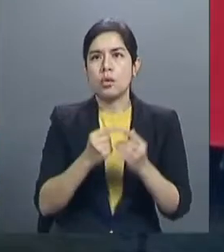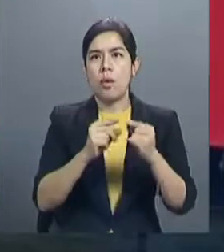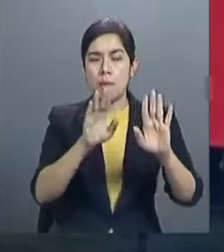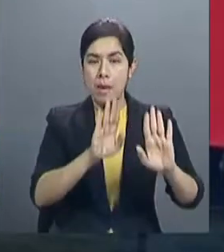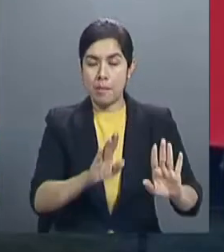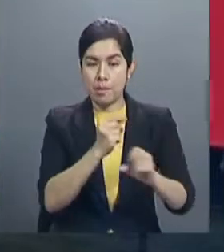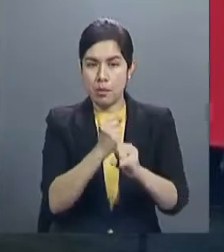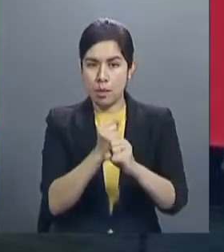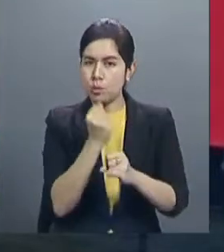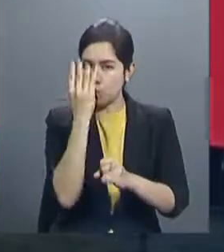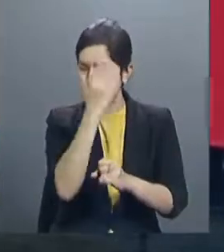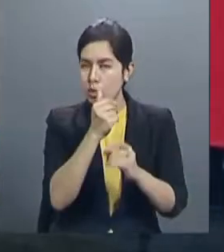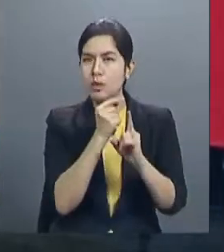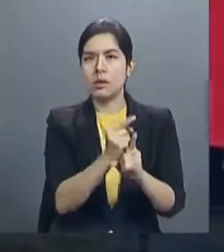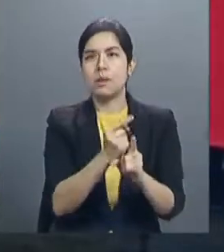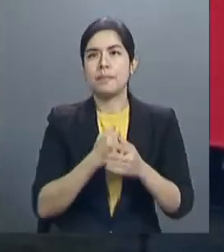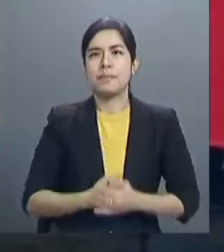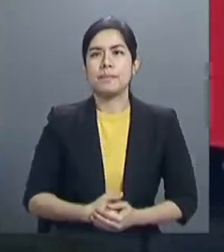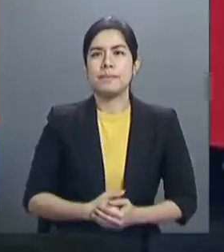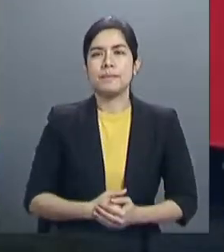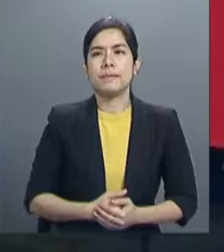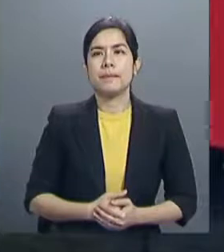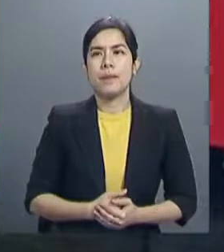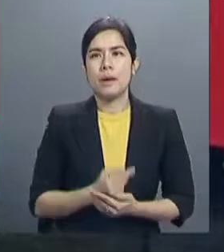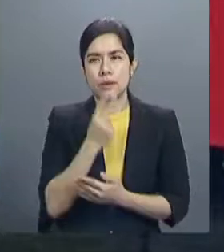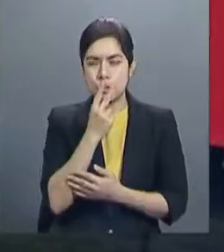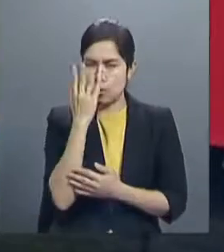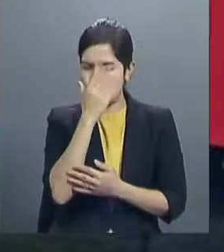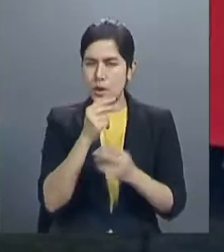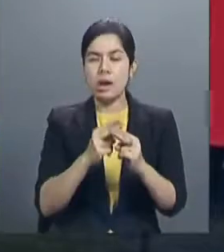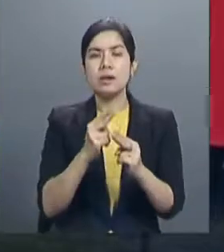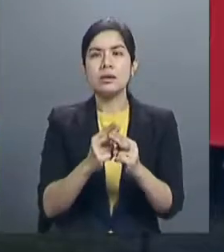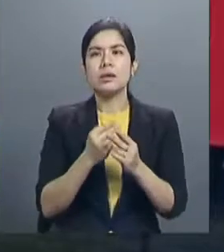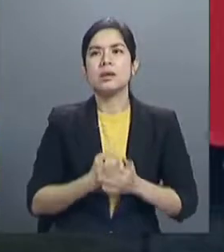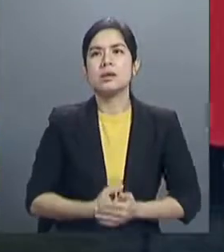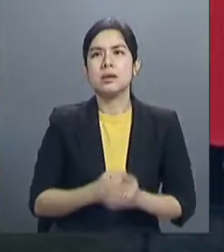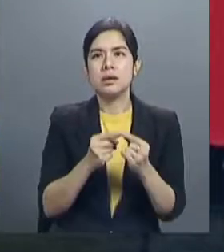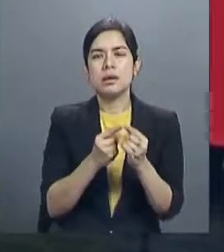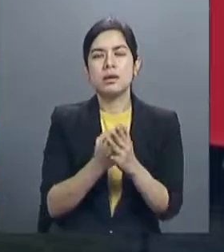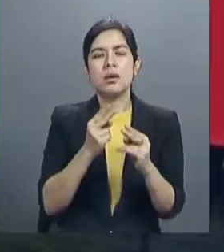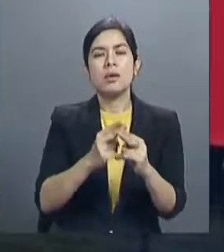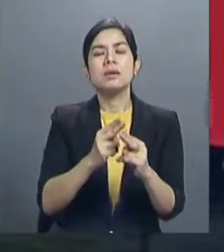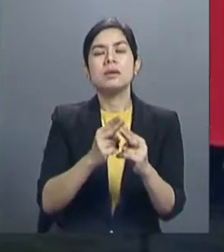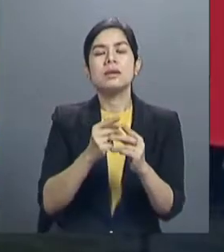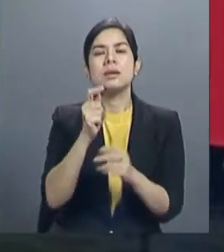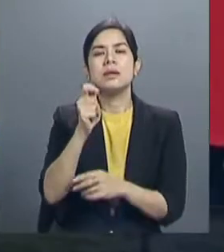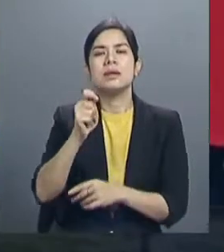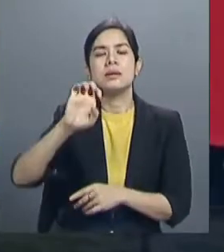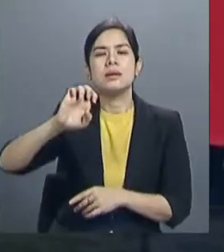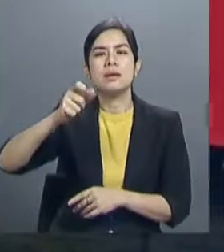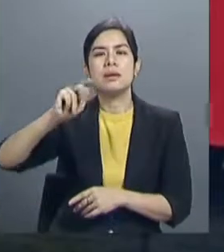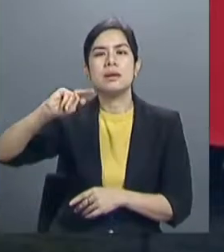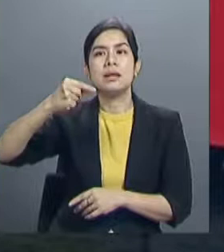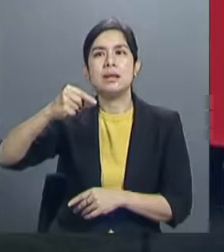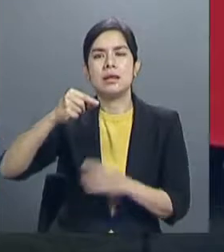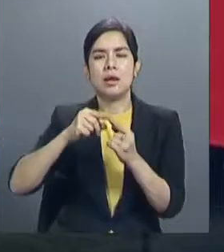มาใส่ขี้เผิงกันนะเพิ่นว่ามันงามบาดเพิ่นก็เอาอ่างอิงเพิ่นว่าอ่างอิงลูกหวายไร่อิงบักหว